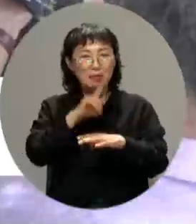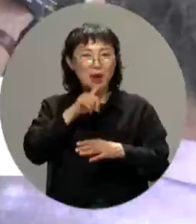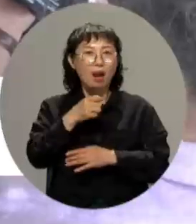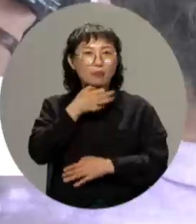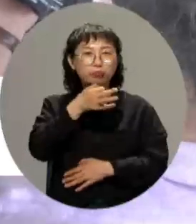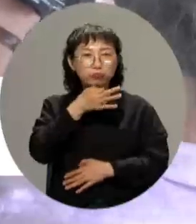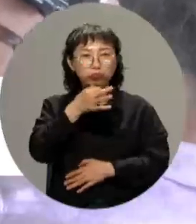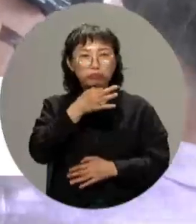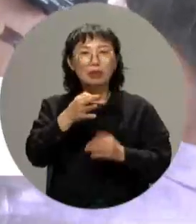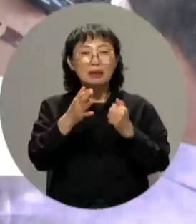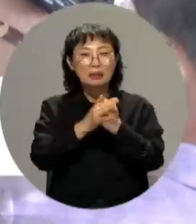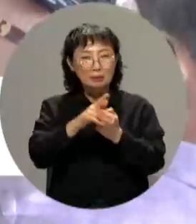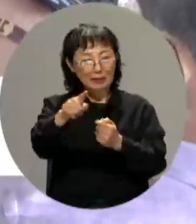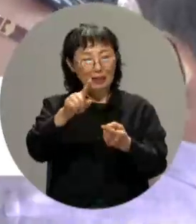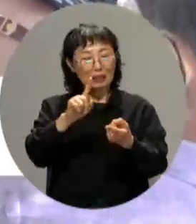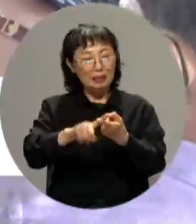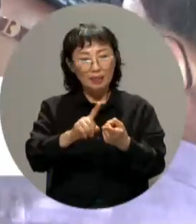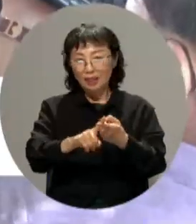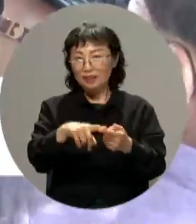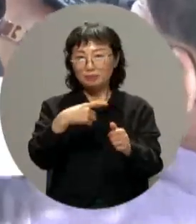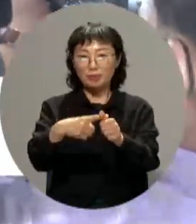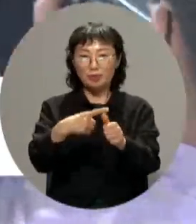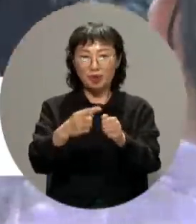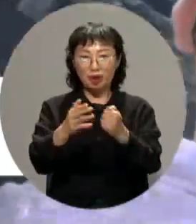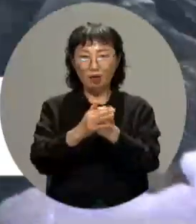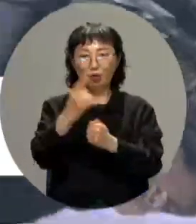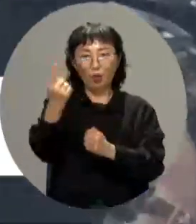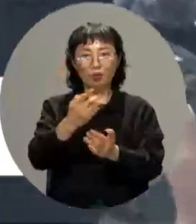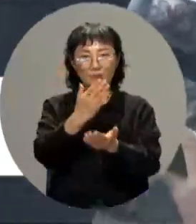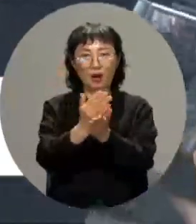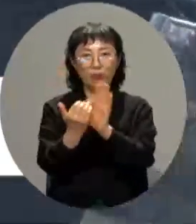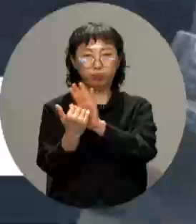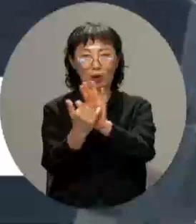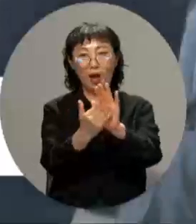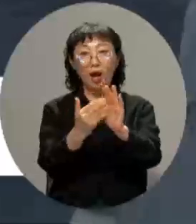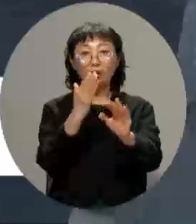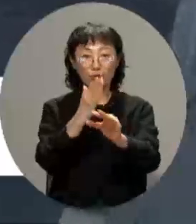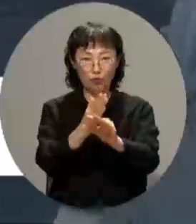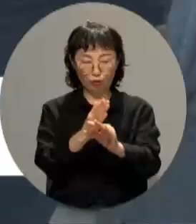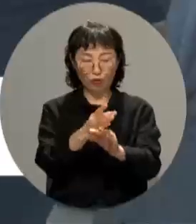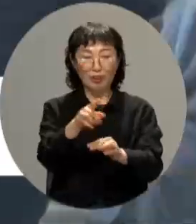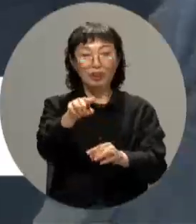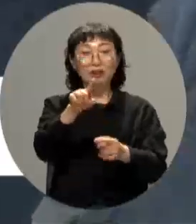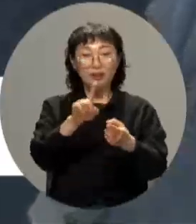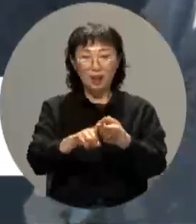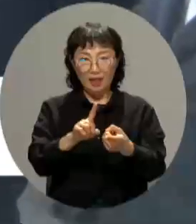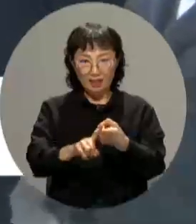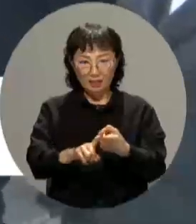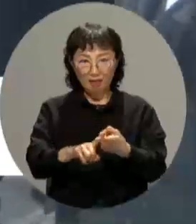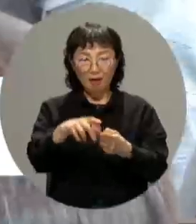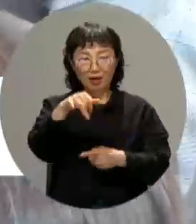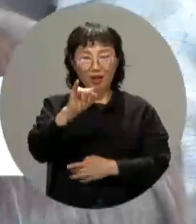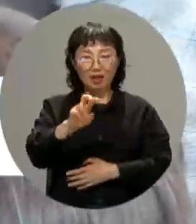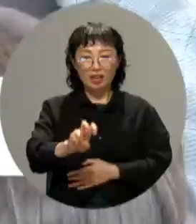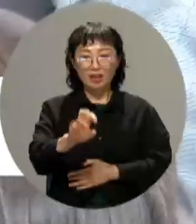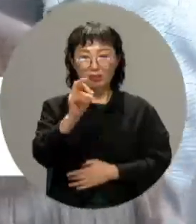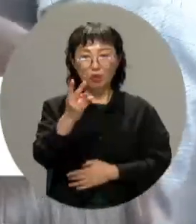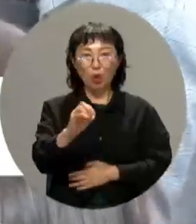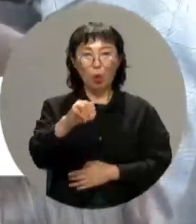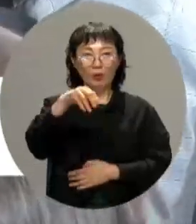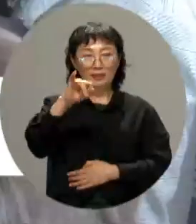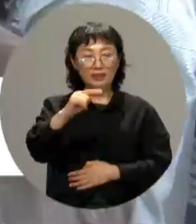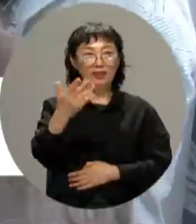모피아 출신 인사라고 비판하며 출근 저지에 나선 상태입니다. 국민연금공단은 김용진 전 이사장이 지난